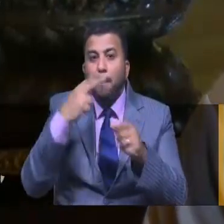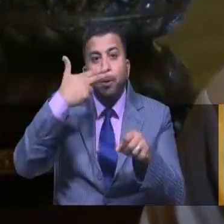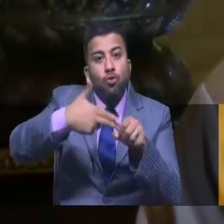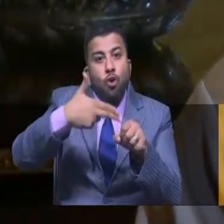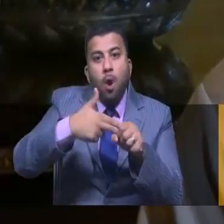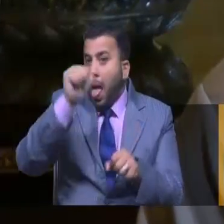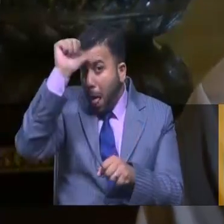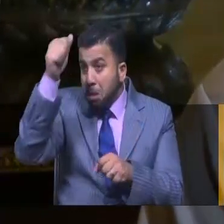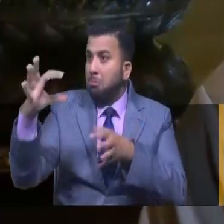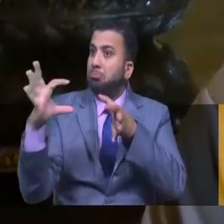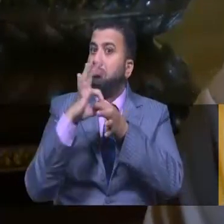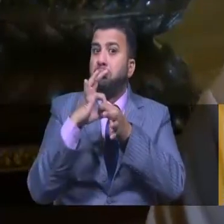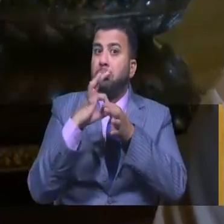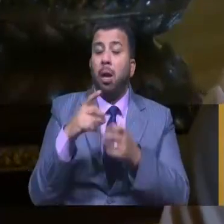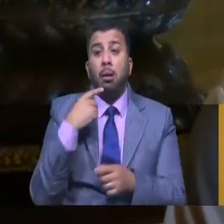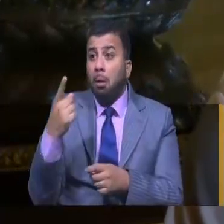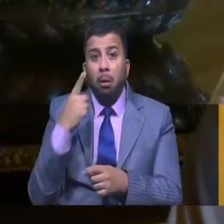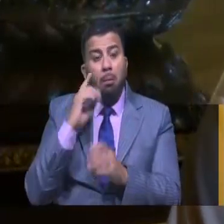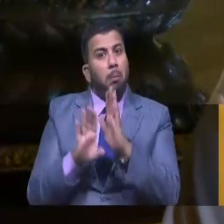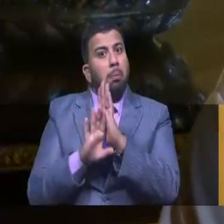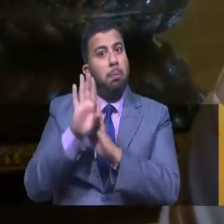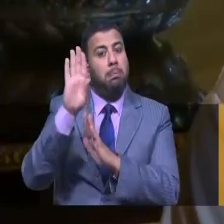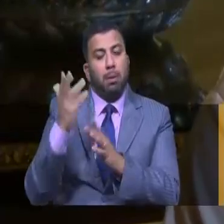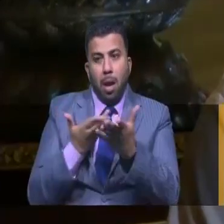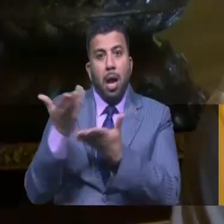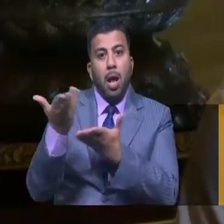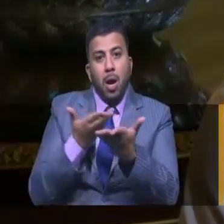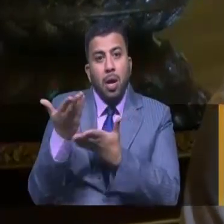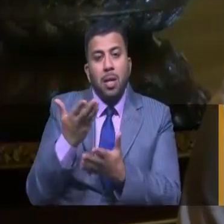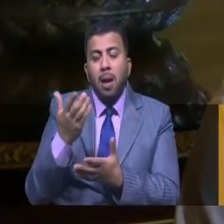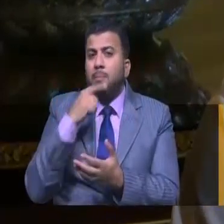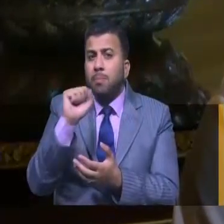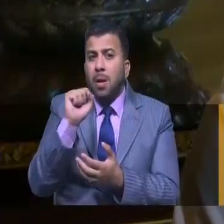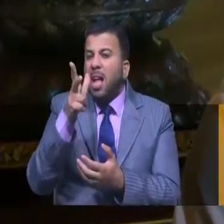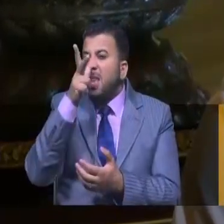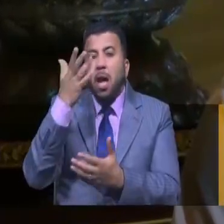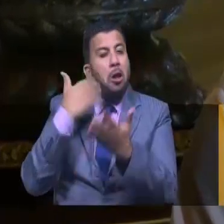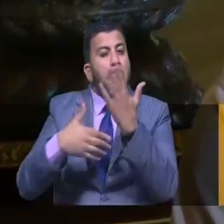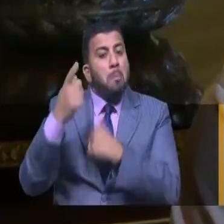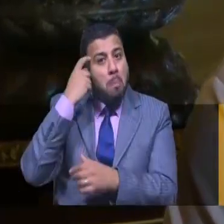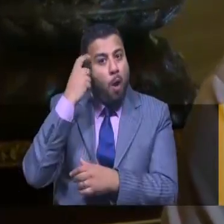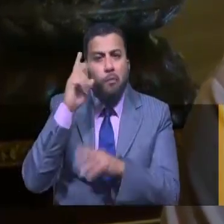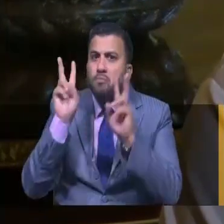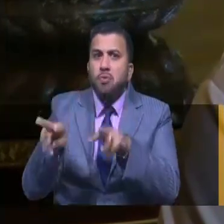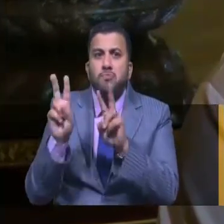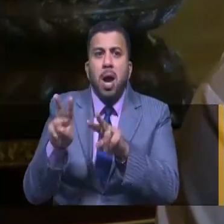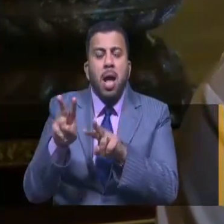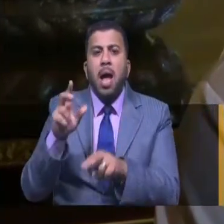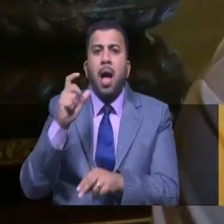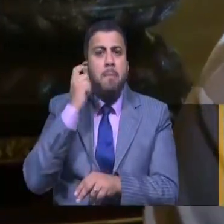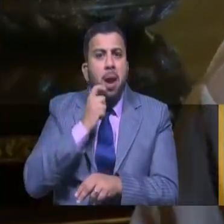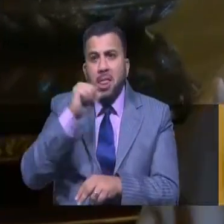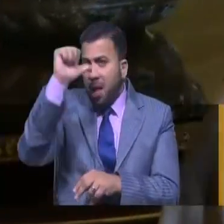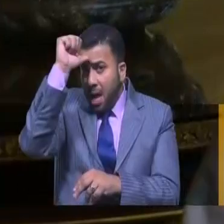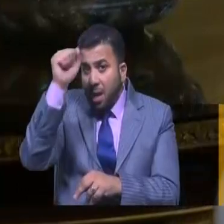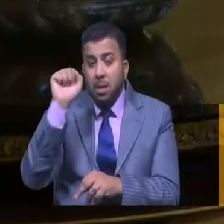والجانب الهندي. هذه كلها توجهات، برغم أن العلاقة بين الإمارات والهند تاريخية وطيبة دائما، إلا أن هذه